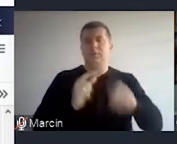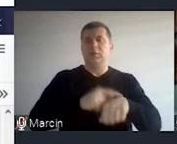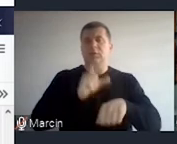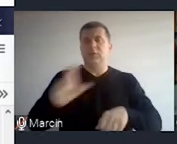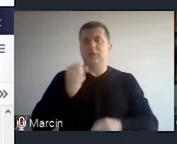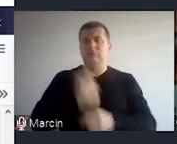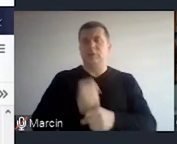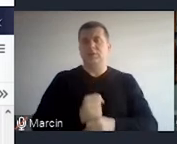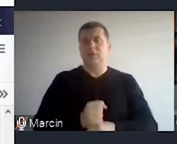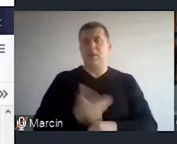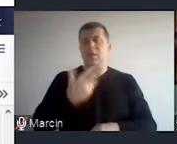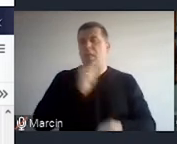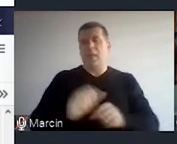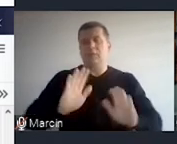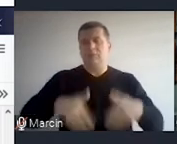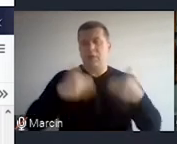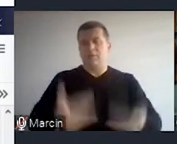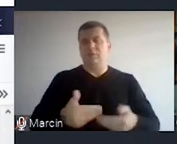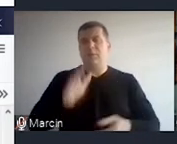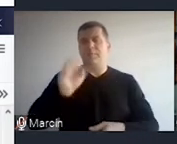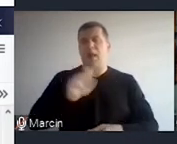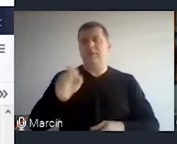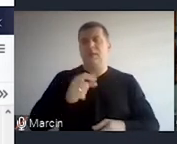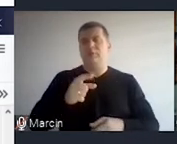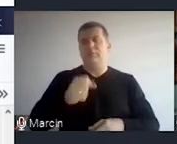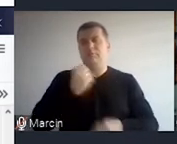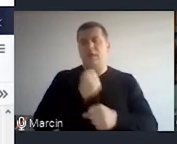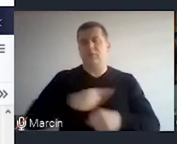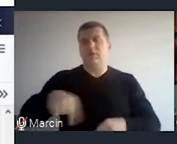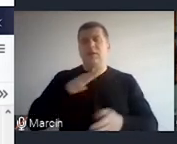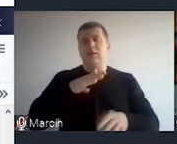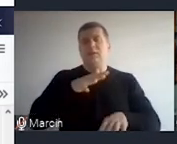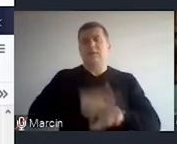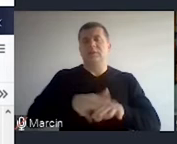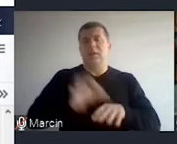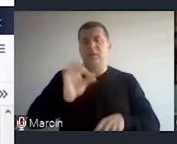pracy, nie jest sprawozdawany w bazie personelu w systemie SL